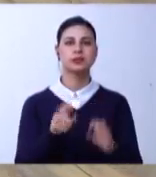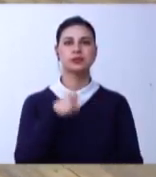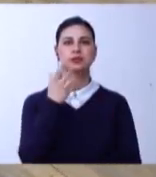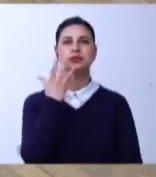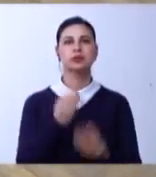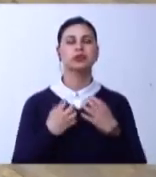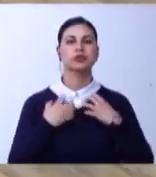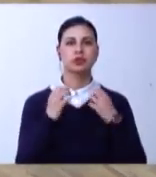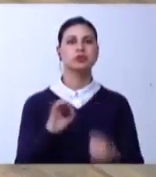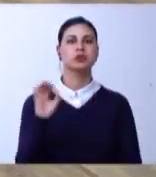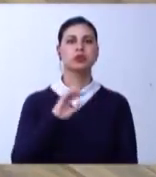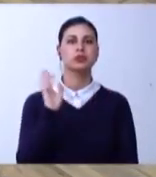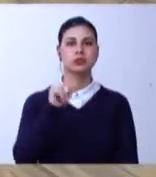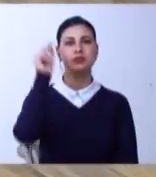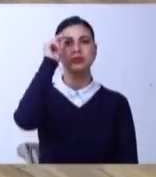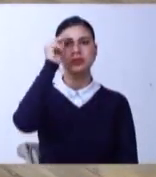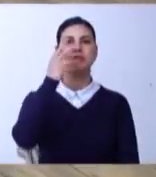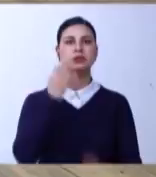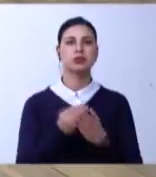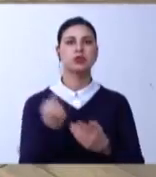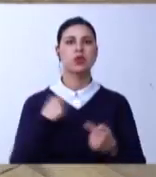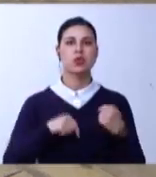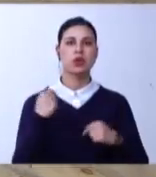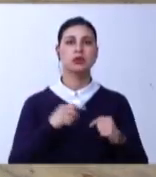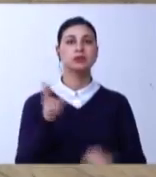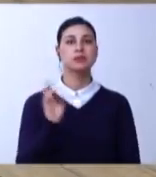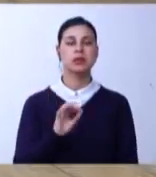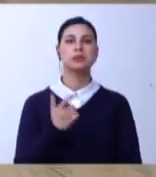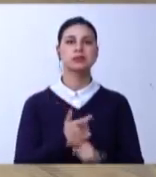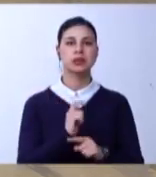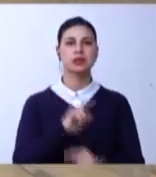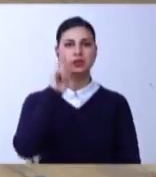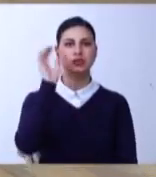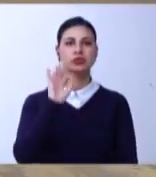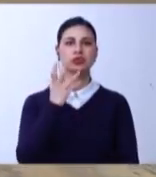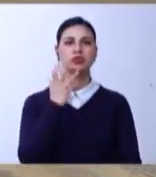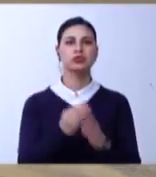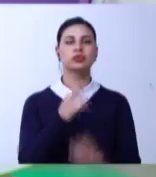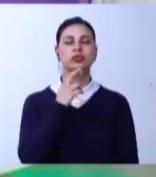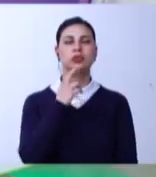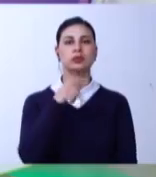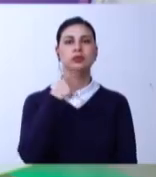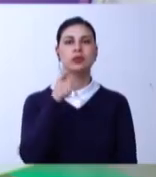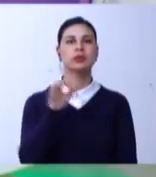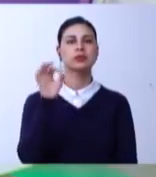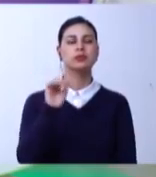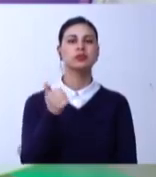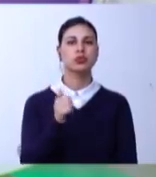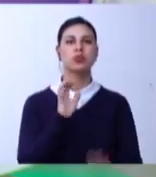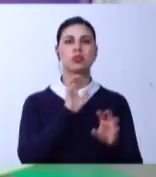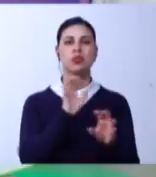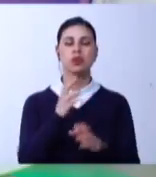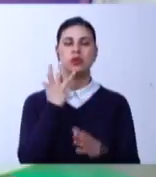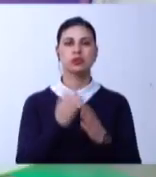საკუთარ ჯანმრთელობაზე და ვსწავლობთ საკუთარ ორგანიზმს, მაგრამ ძალიან ხშირად ჩვენ ვამახვილებთ ყურადღებას იმაზე, როგორ